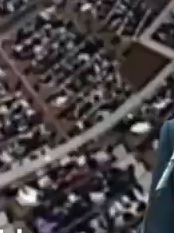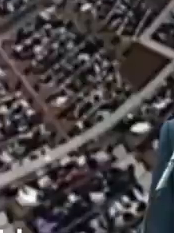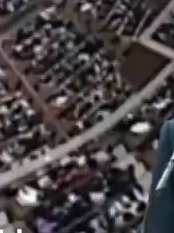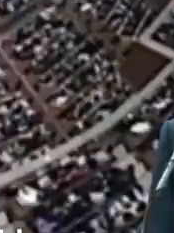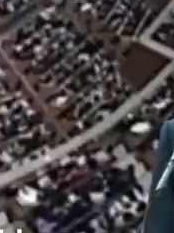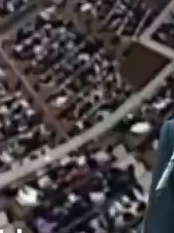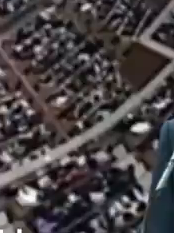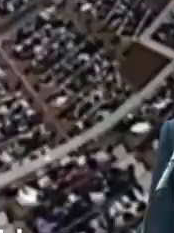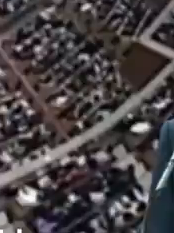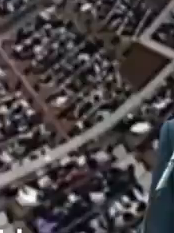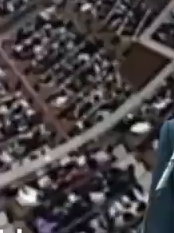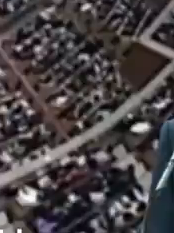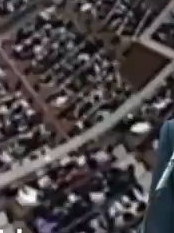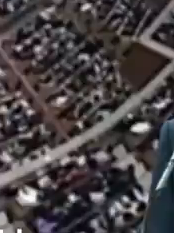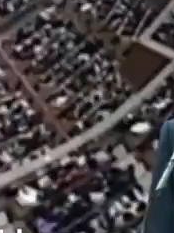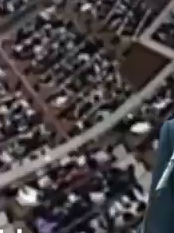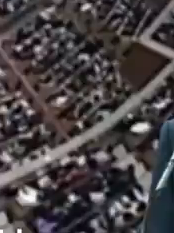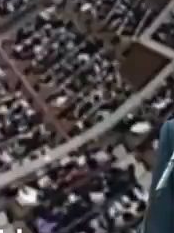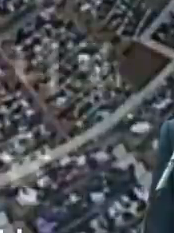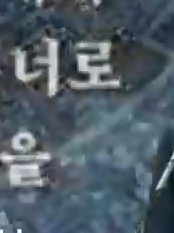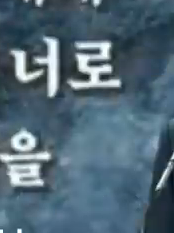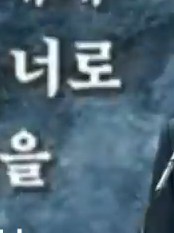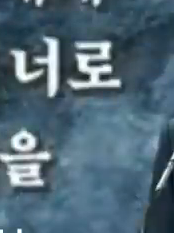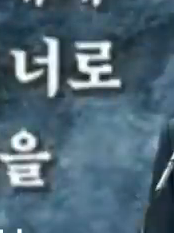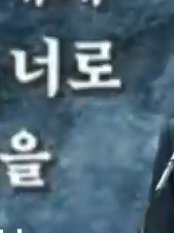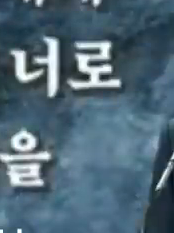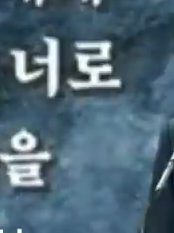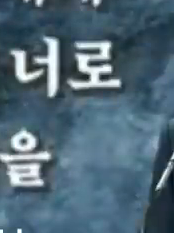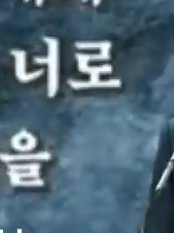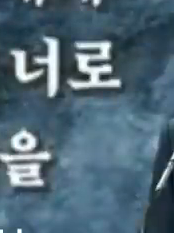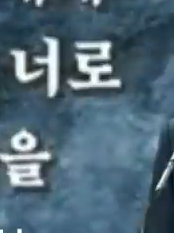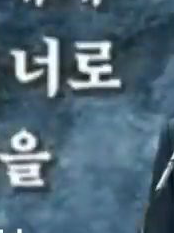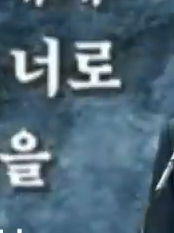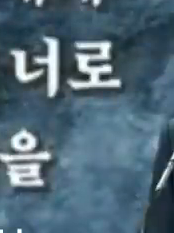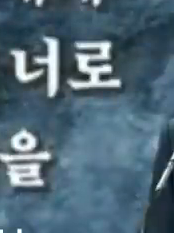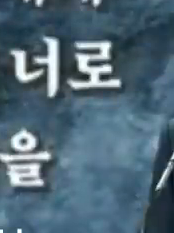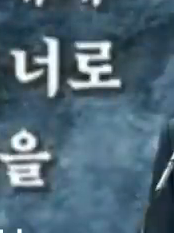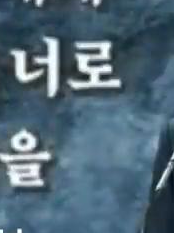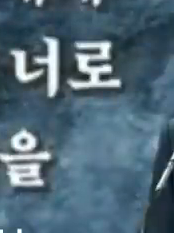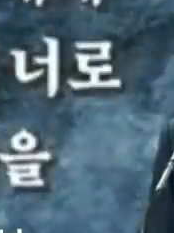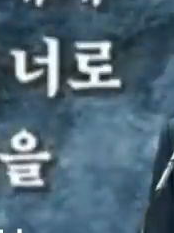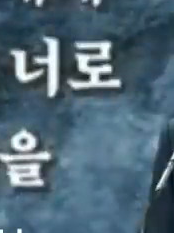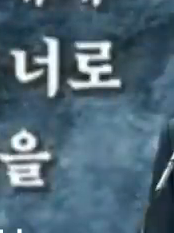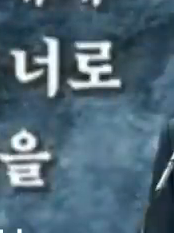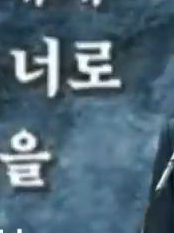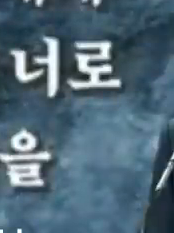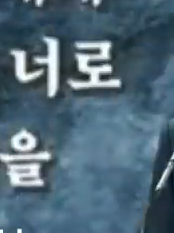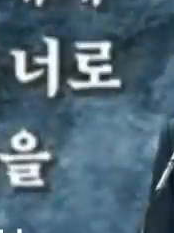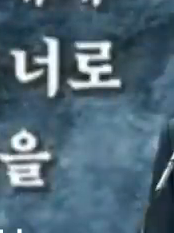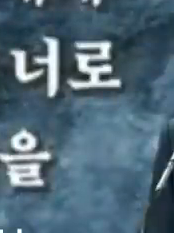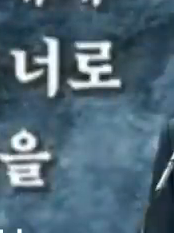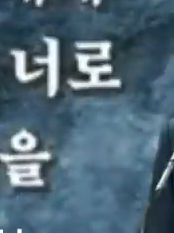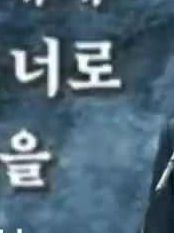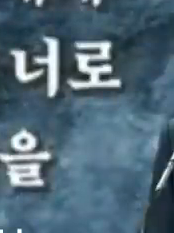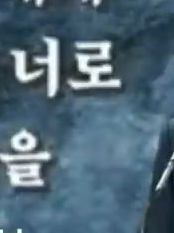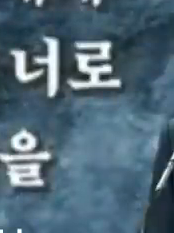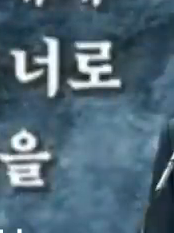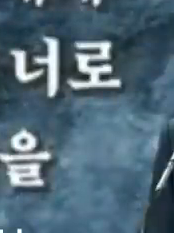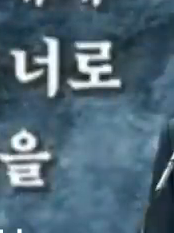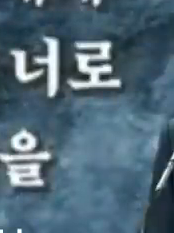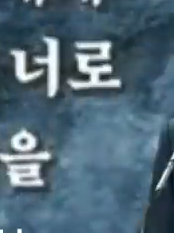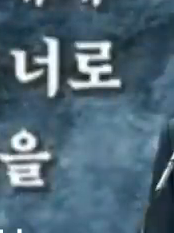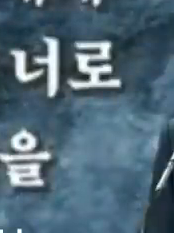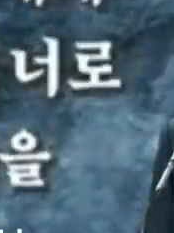은혜 받으실 하나님 말씀은 창세기 12장 1절로 5절 말씀입니다. 창세기 12장 1절로